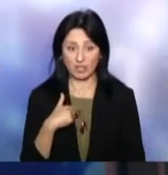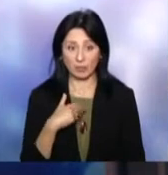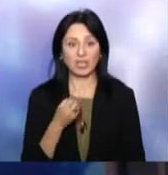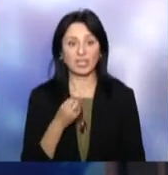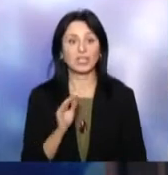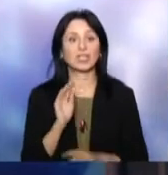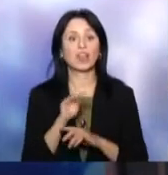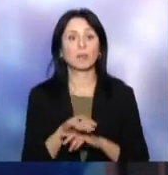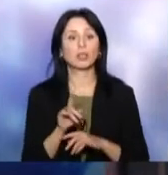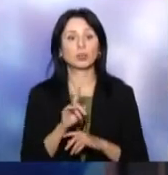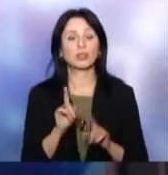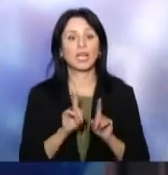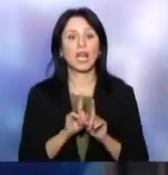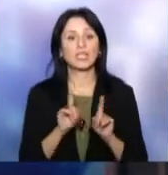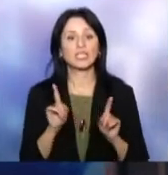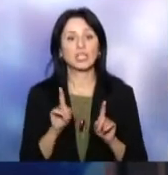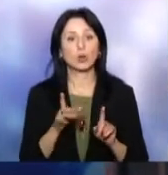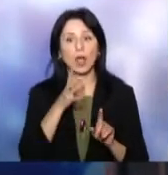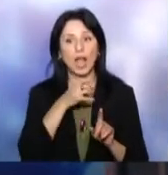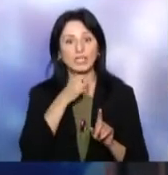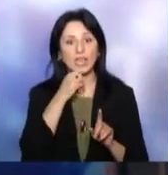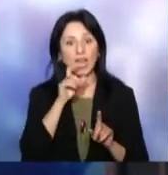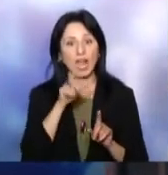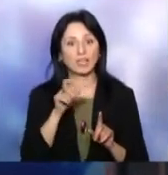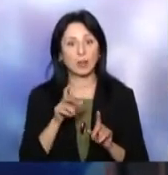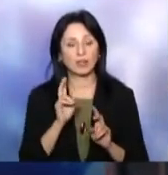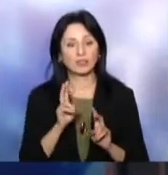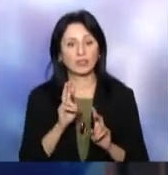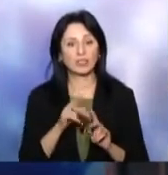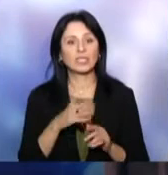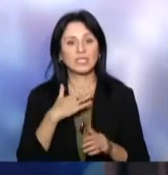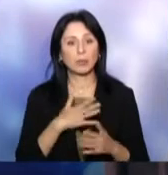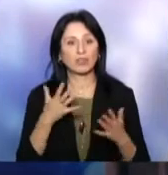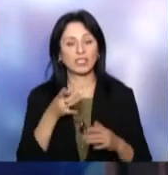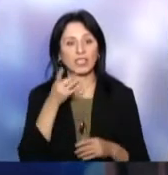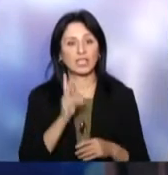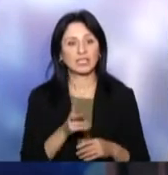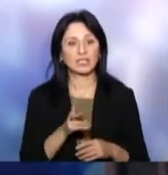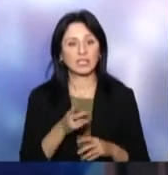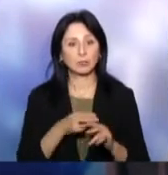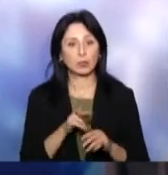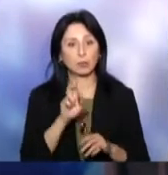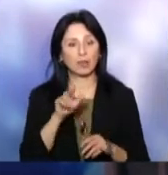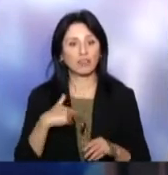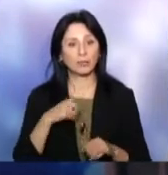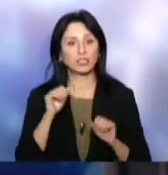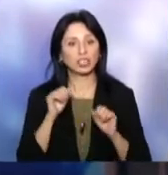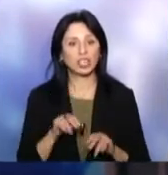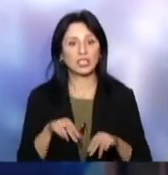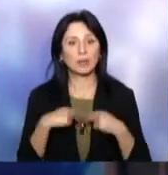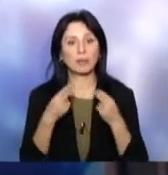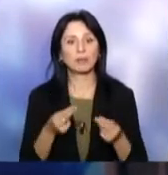მინდა დავამატორო, განსაკუთრებით ასაკიანი ადამიანებისთვის ეს საკმაოდ დიდი რისკია, იმიტომ რომ B ვიტამინმა შეიძლება